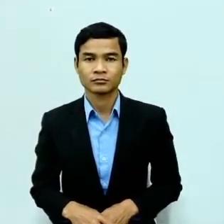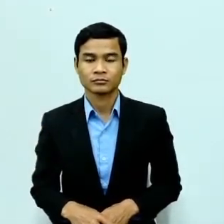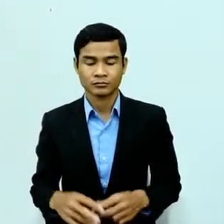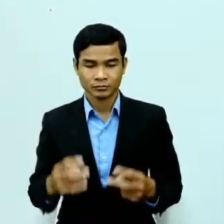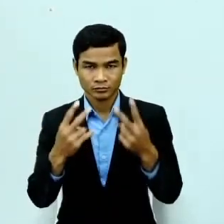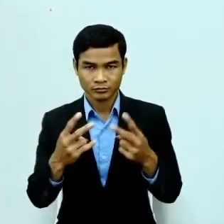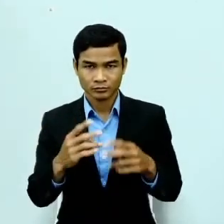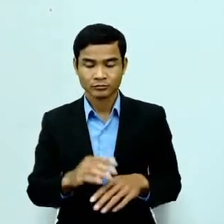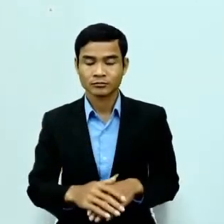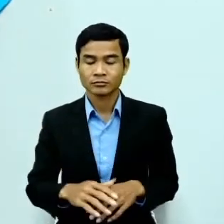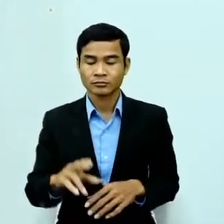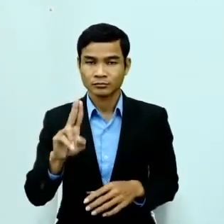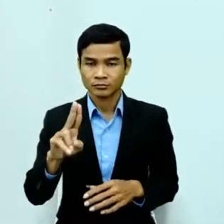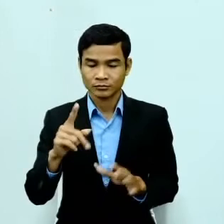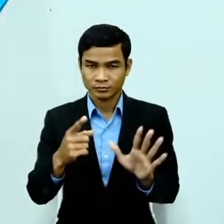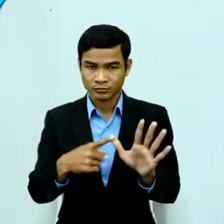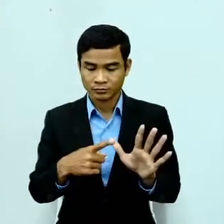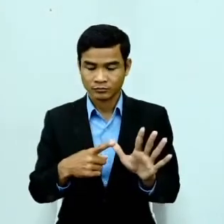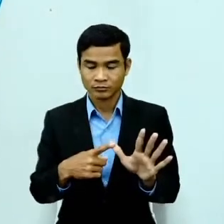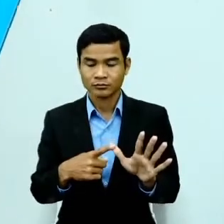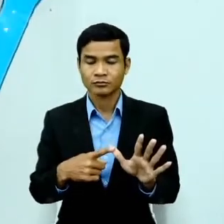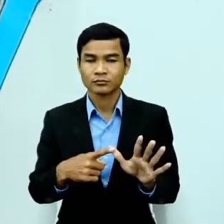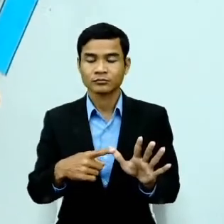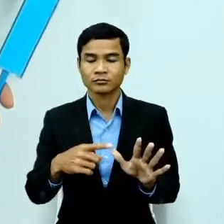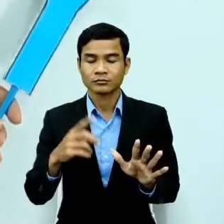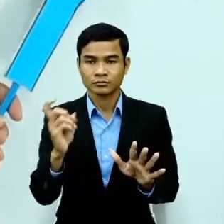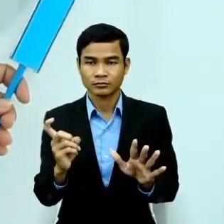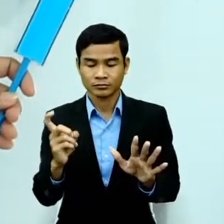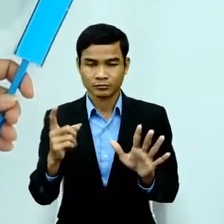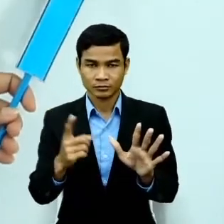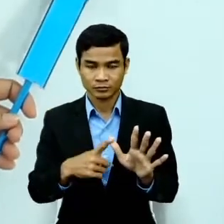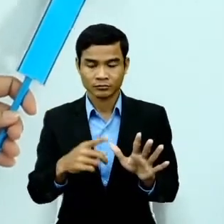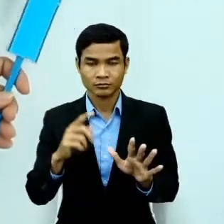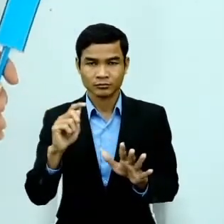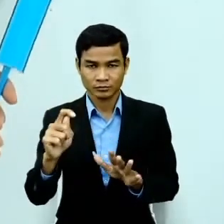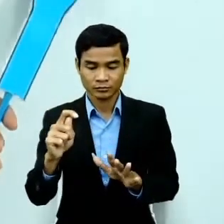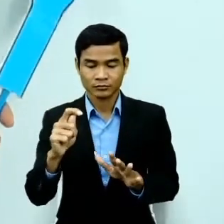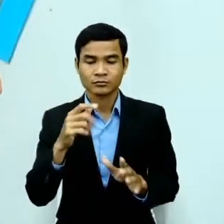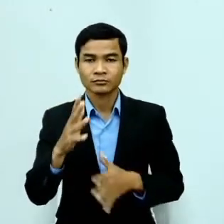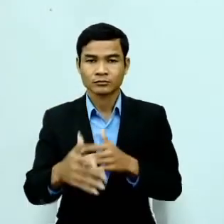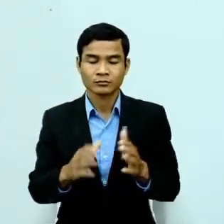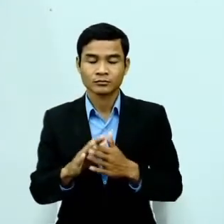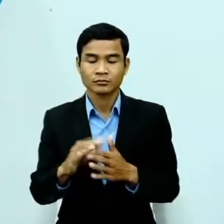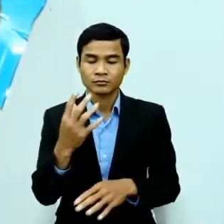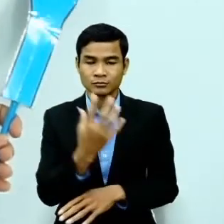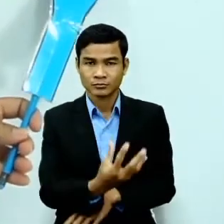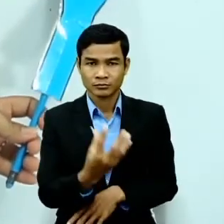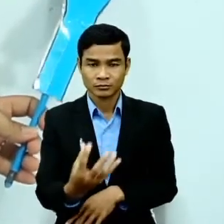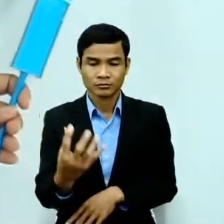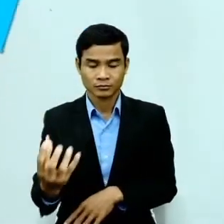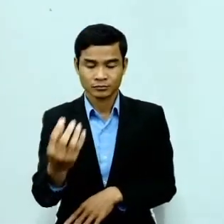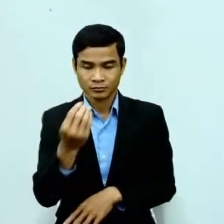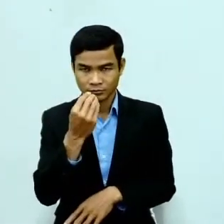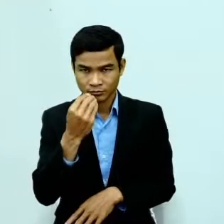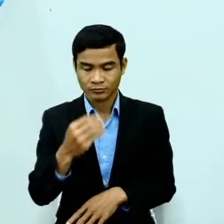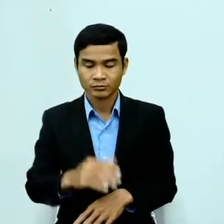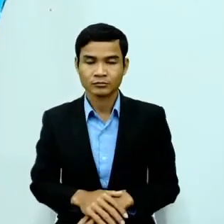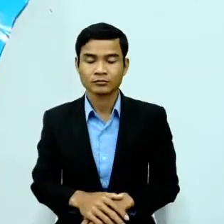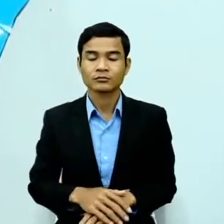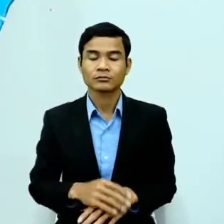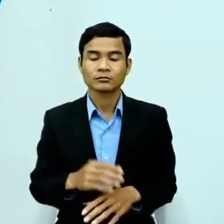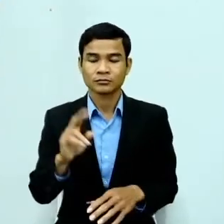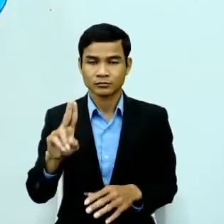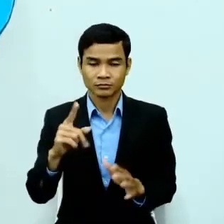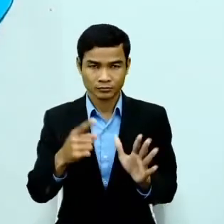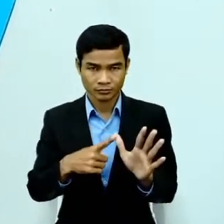tiếng toán o á à ho á ha r hà a hà o